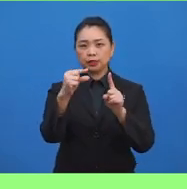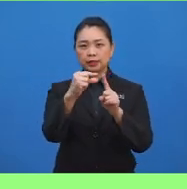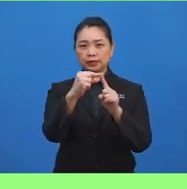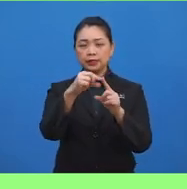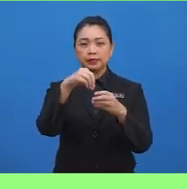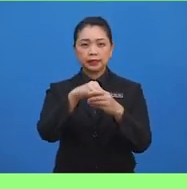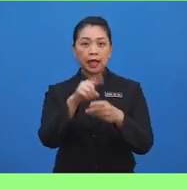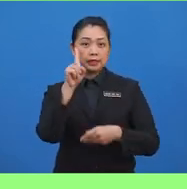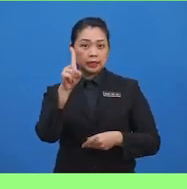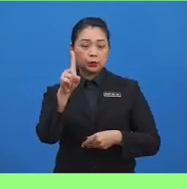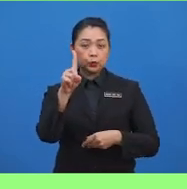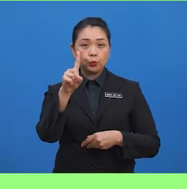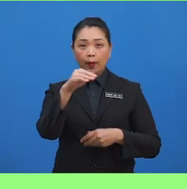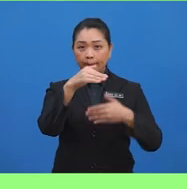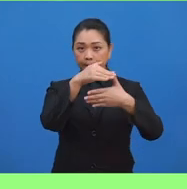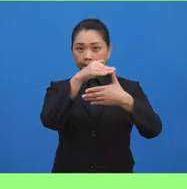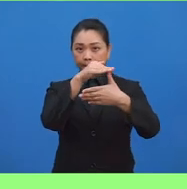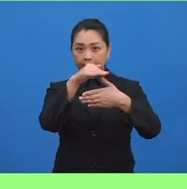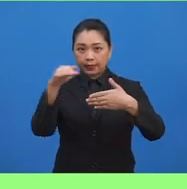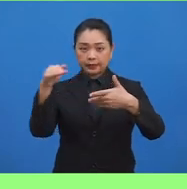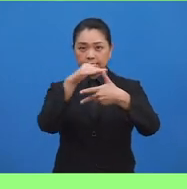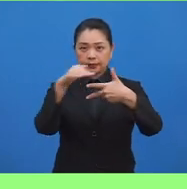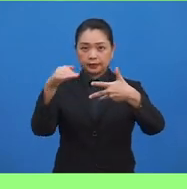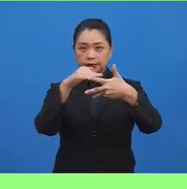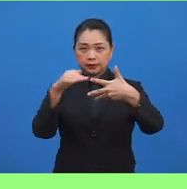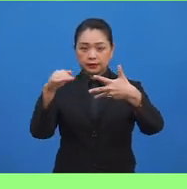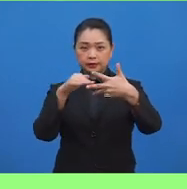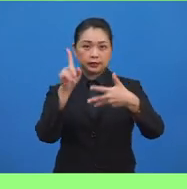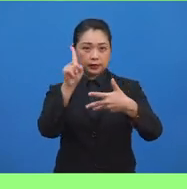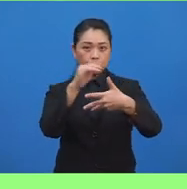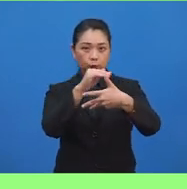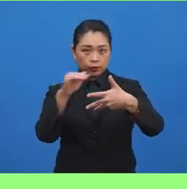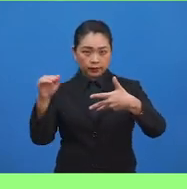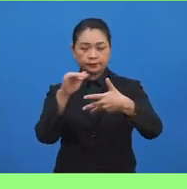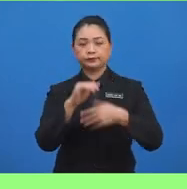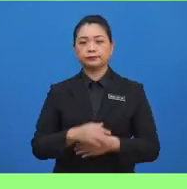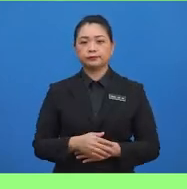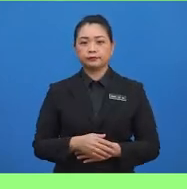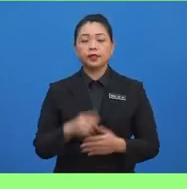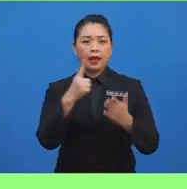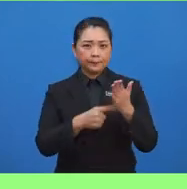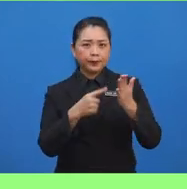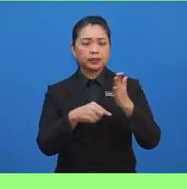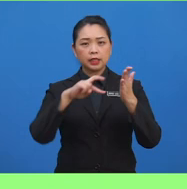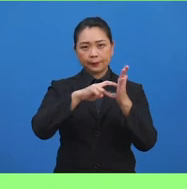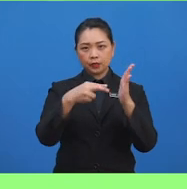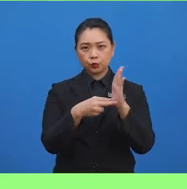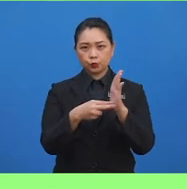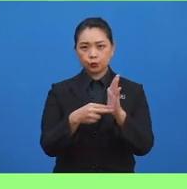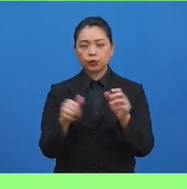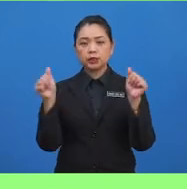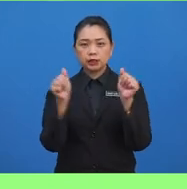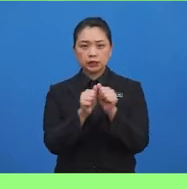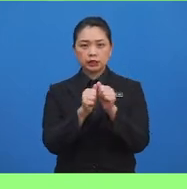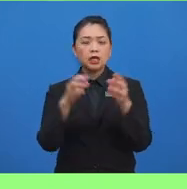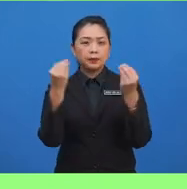dalam satu baris Mari kita lihat apakah yang dimaksudkan dengan